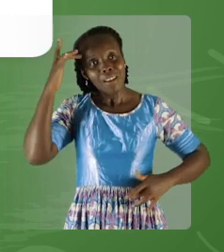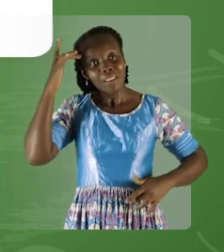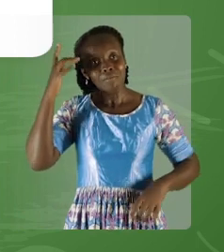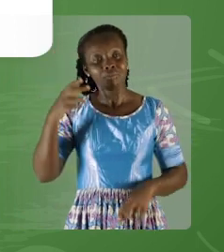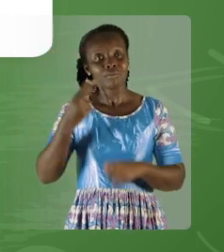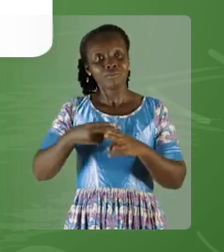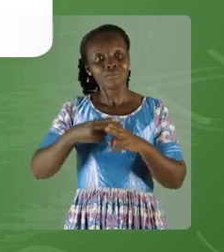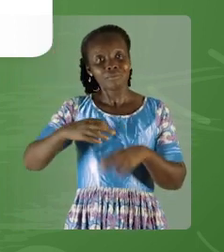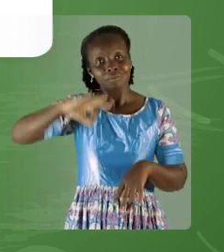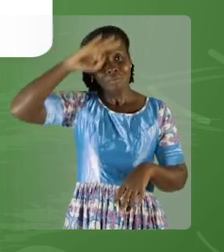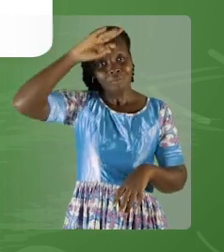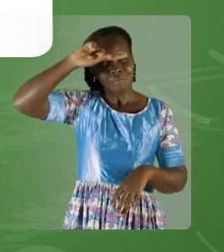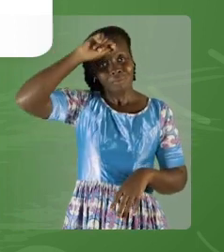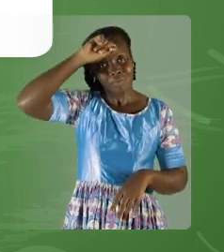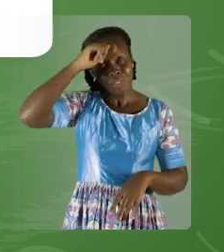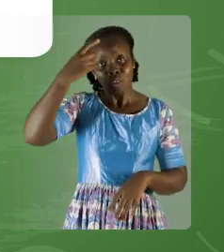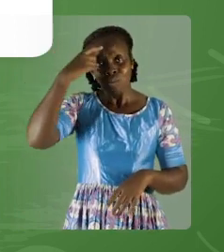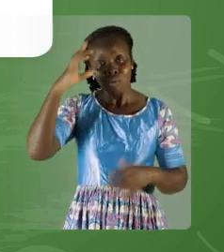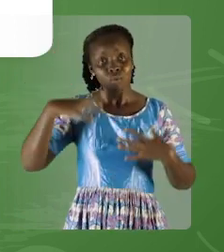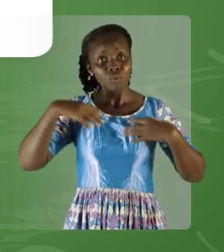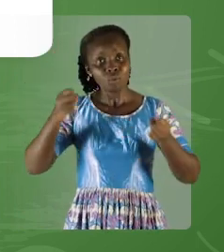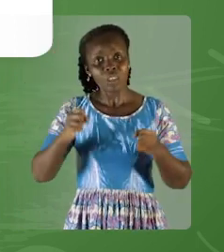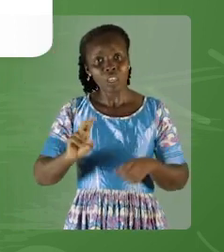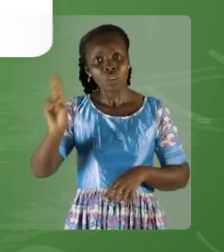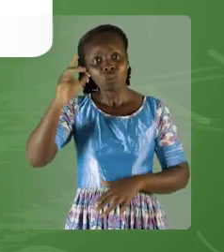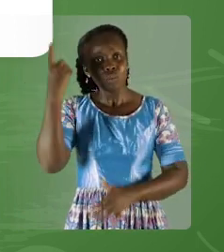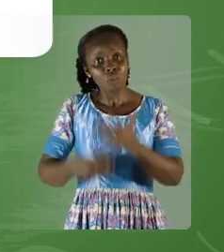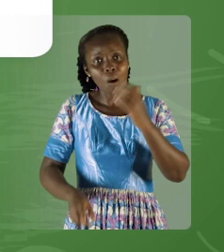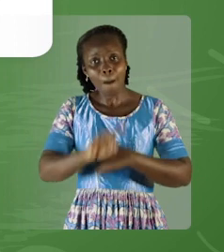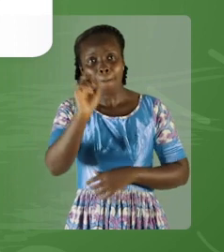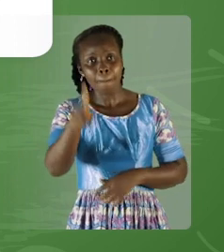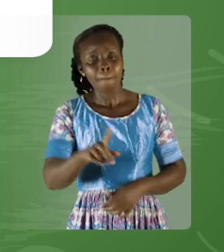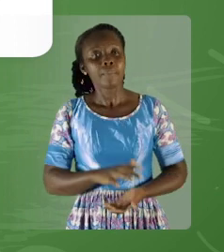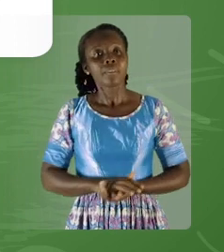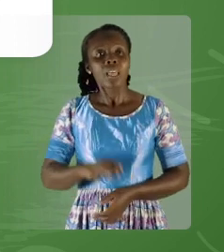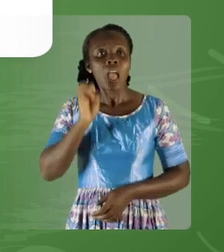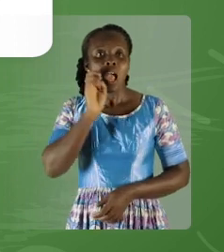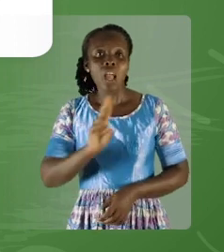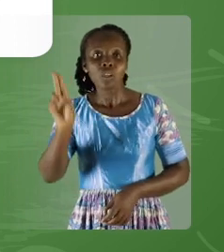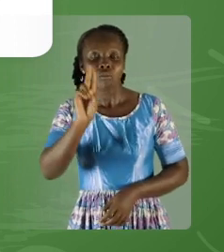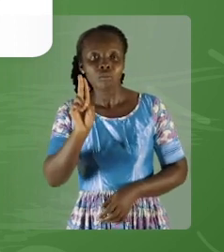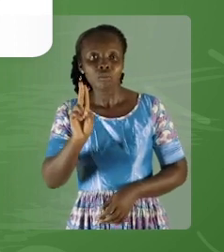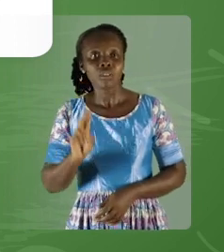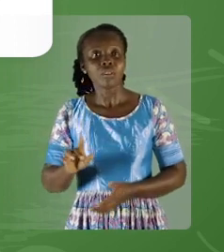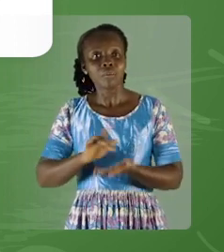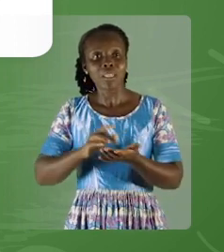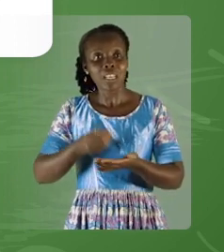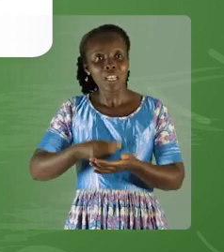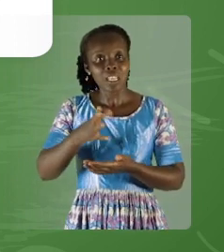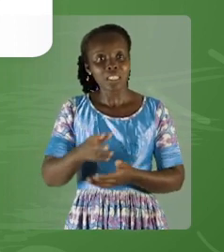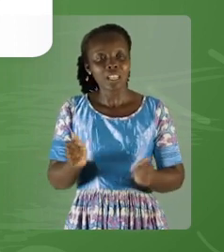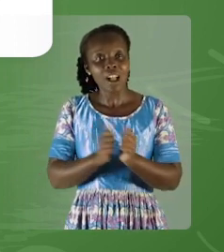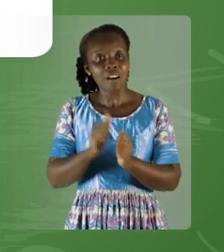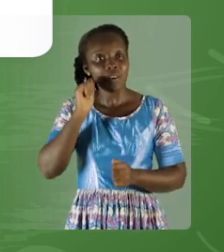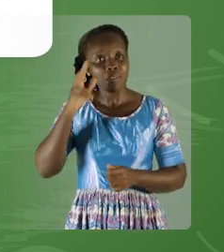typhoïde. Et pour se soigner, qu'est-ce qu'elle tente? Pour se soigner, elle prend des médicaments achetés